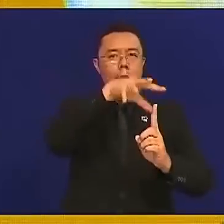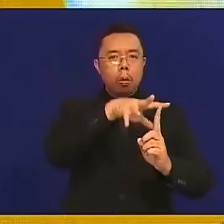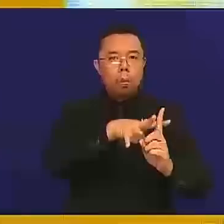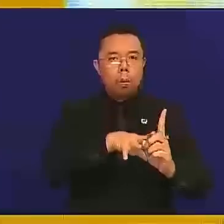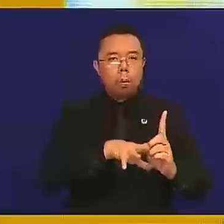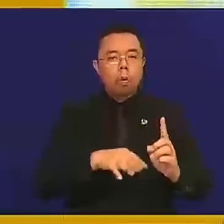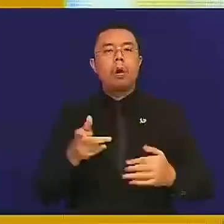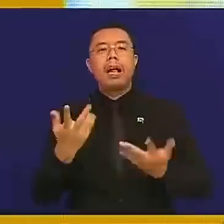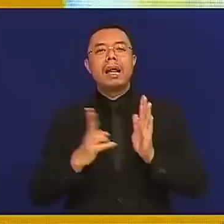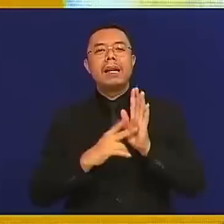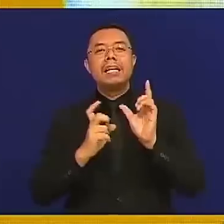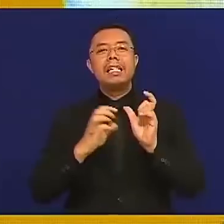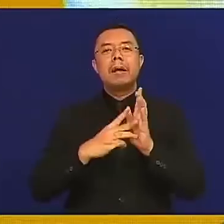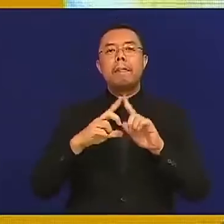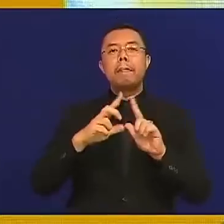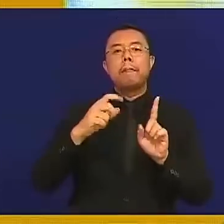Nismat Hayim.